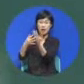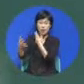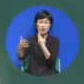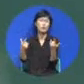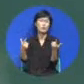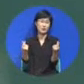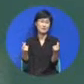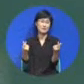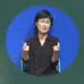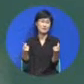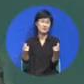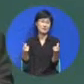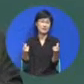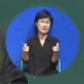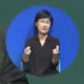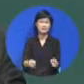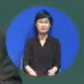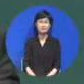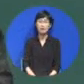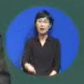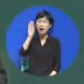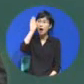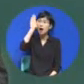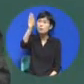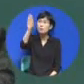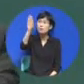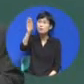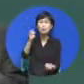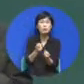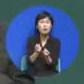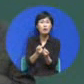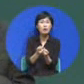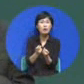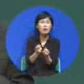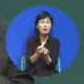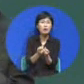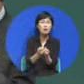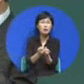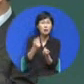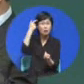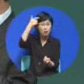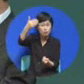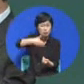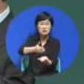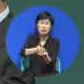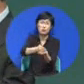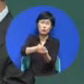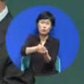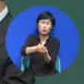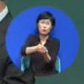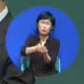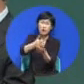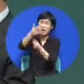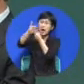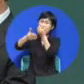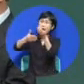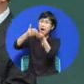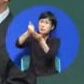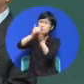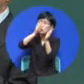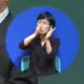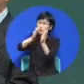really about the Mizpah movement. So now what should we do from now on? 하나님이 무엇을